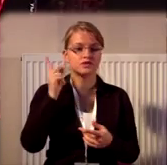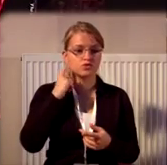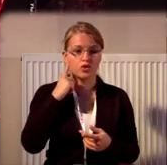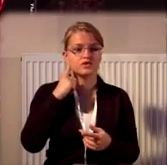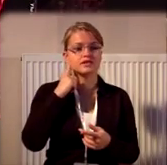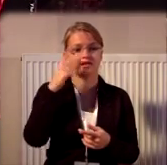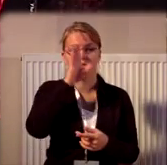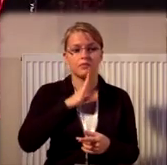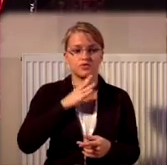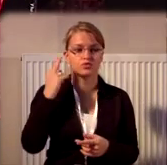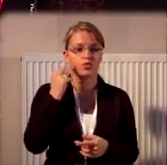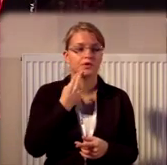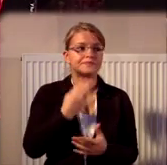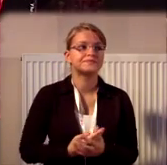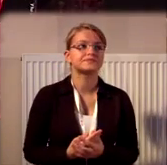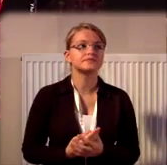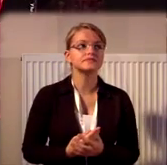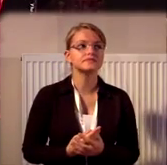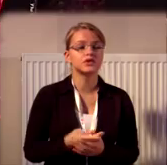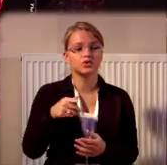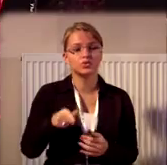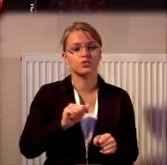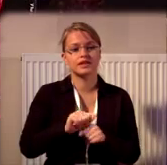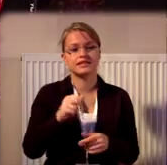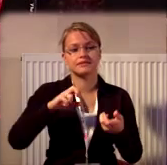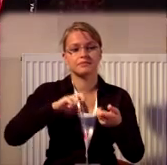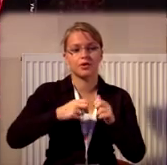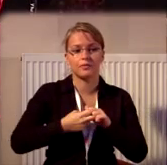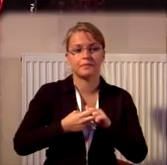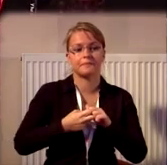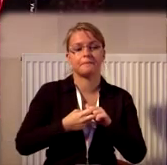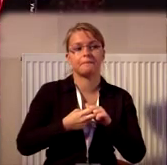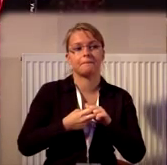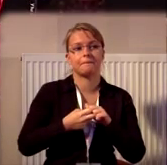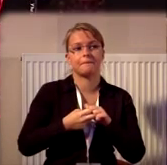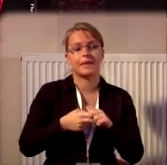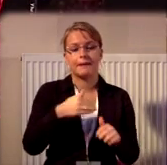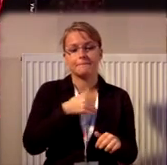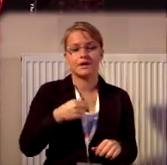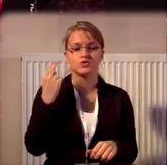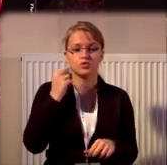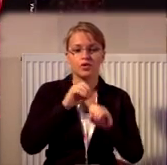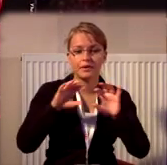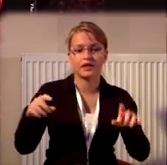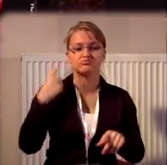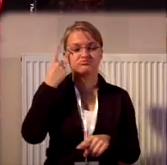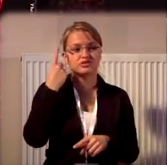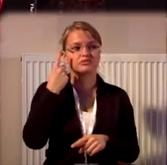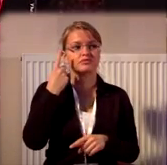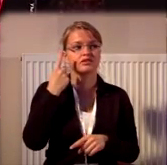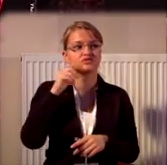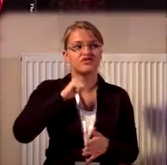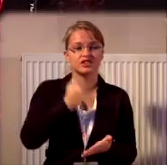niesłyszącymi. Wtedy niestety pojawiają się problemy. My, surdopedagodzy, twierdzimy, że